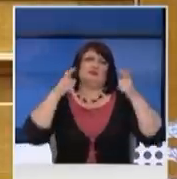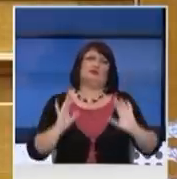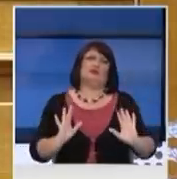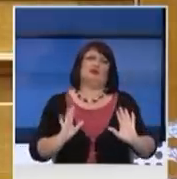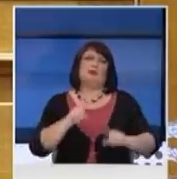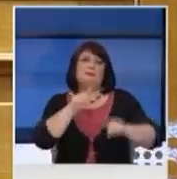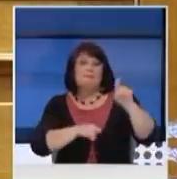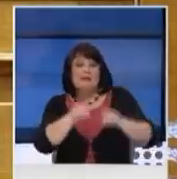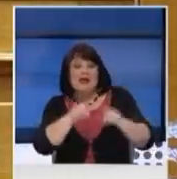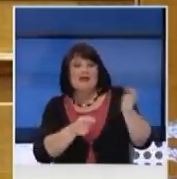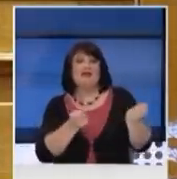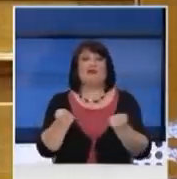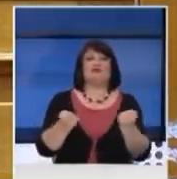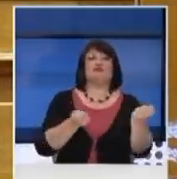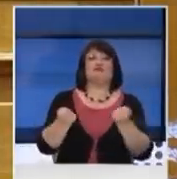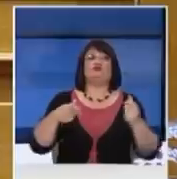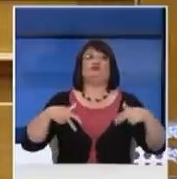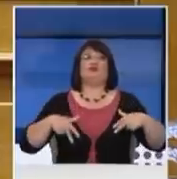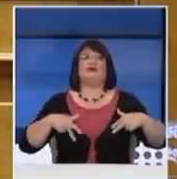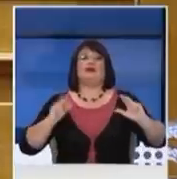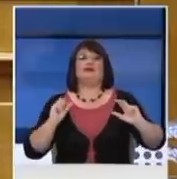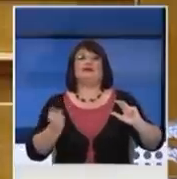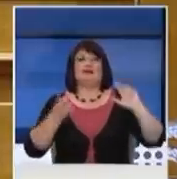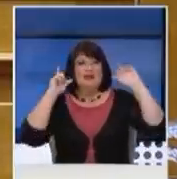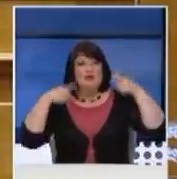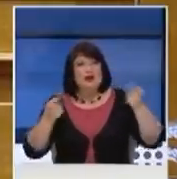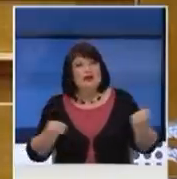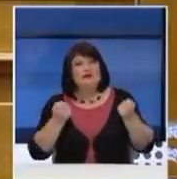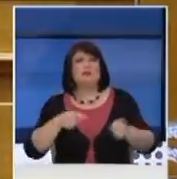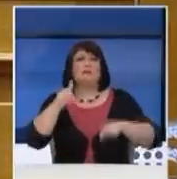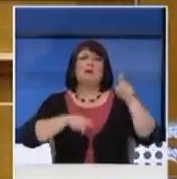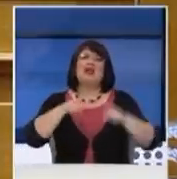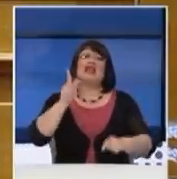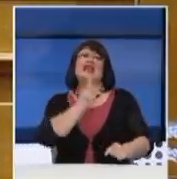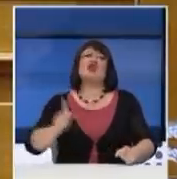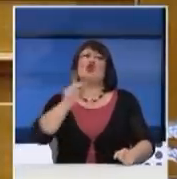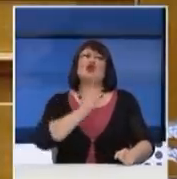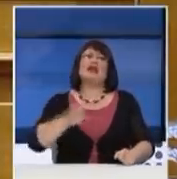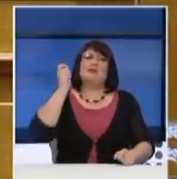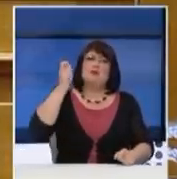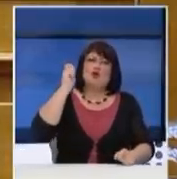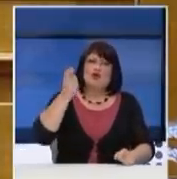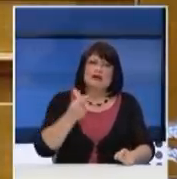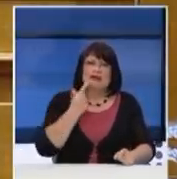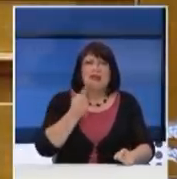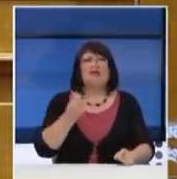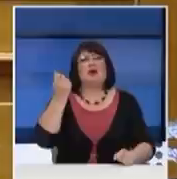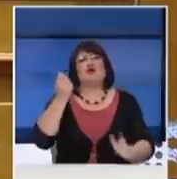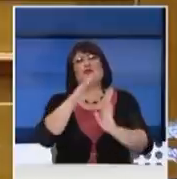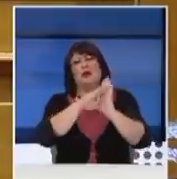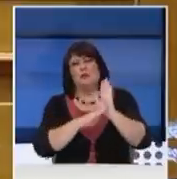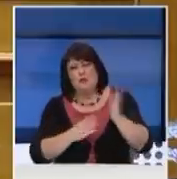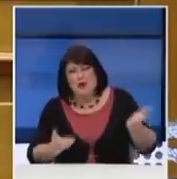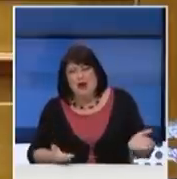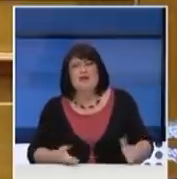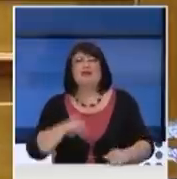Μερικώς διακυβερνά. Μερική κοινωνική πολιτική, το είδαμε από τα οικονομικά προγράμματα που πήραν και τα λοιπά.